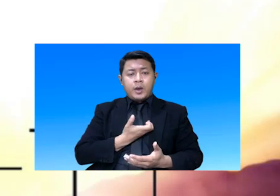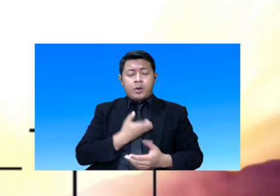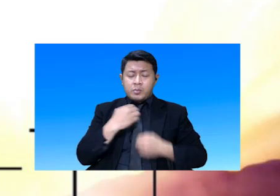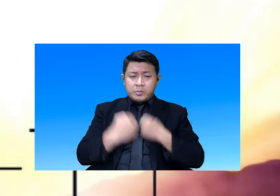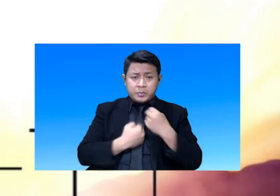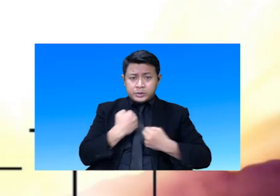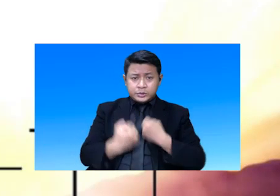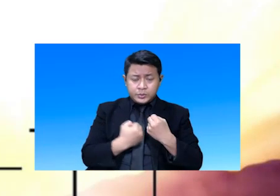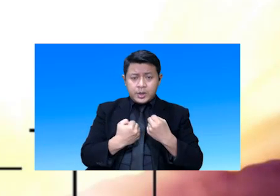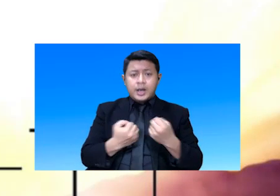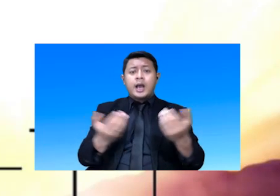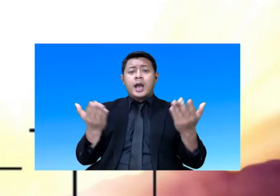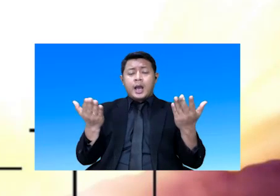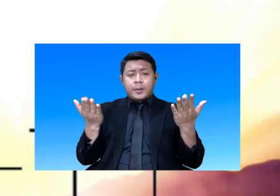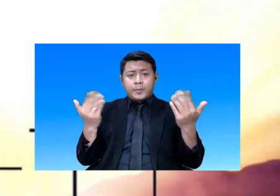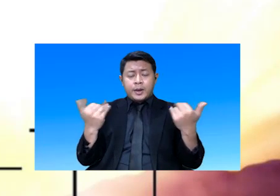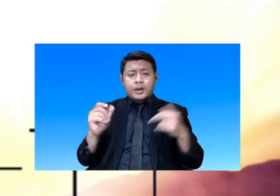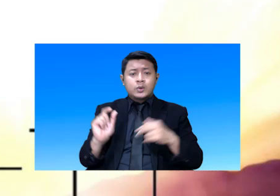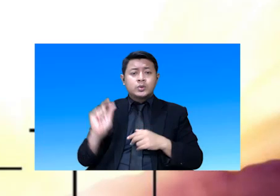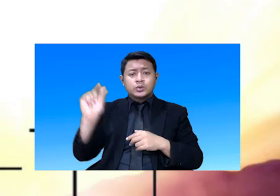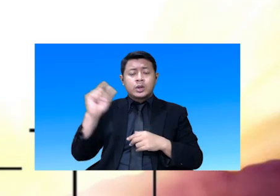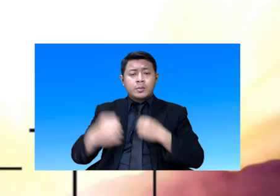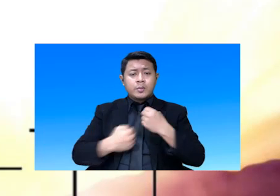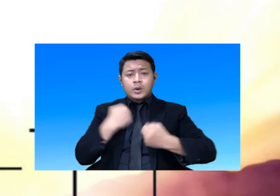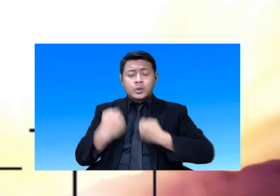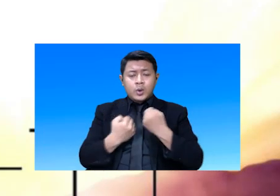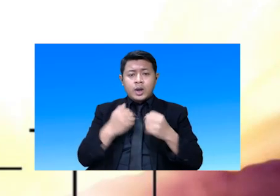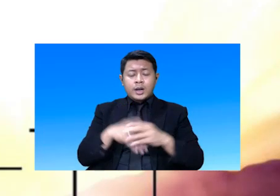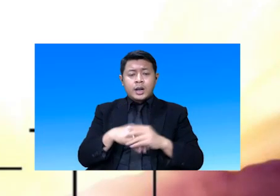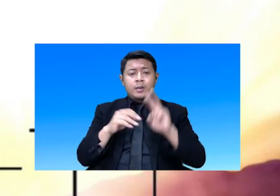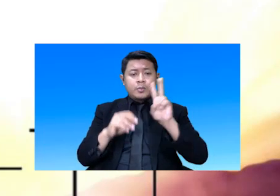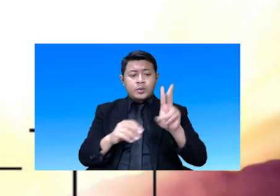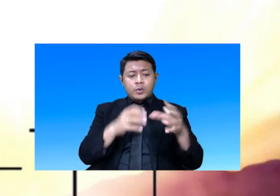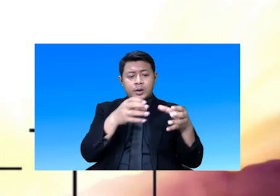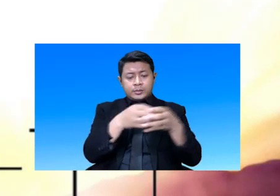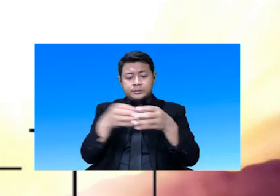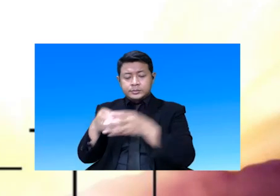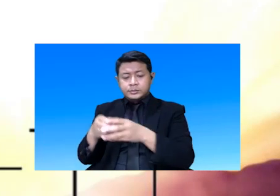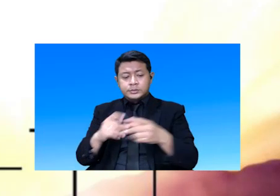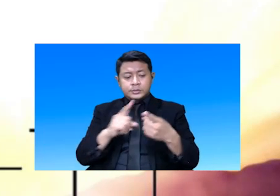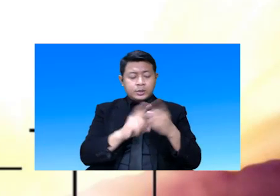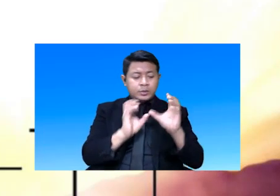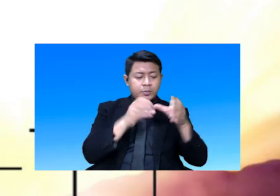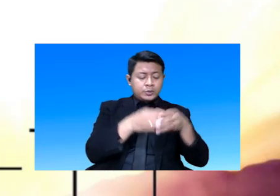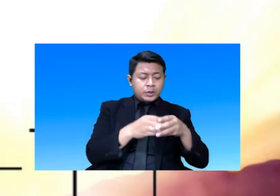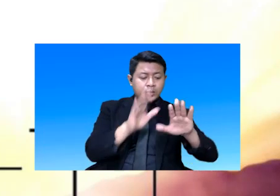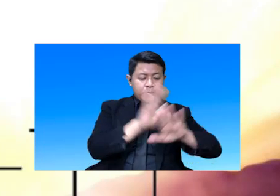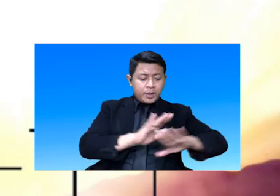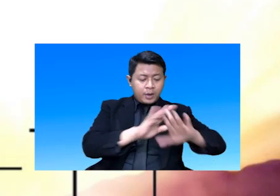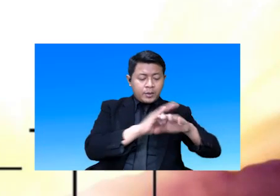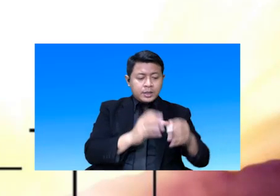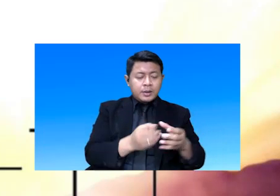pertama ingin berjuang, mari saya usulkan berjuang di dalam dua bidang